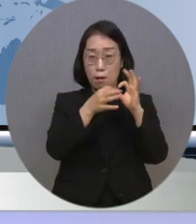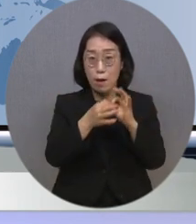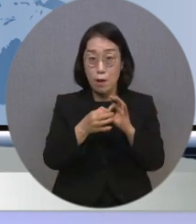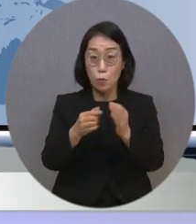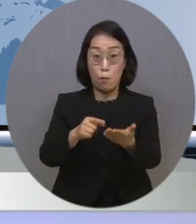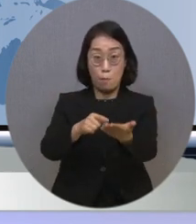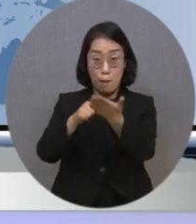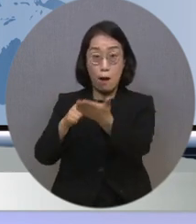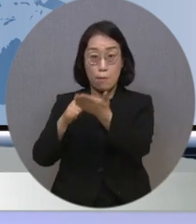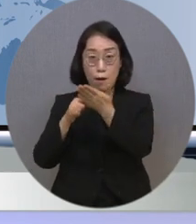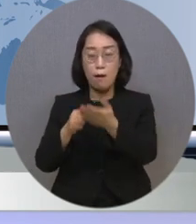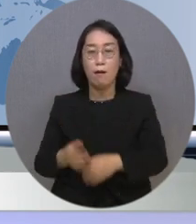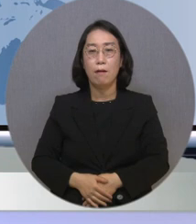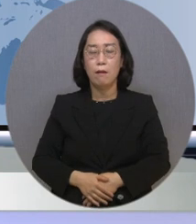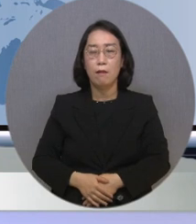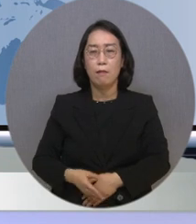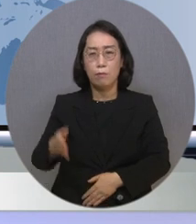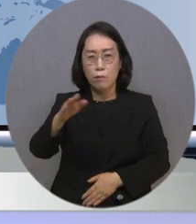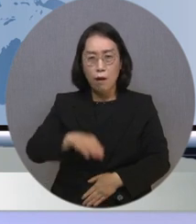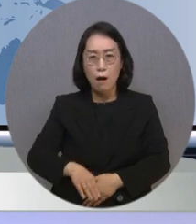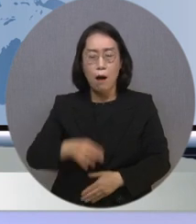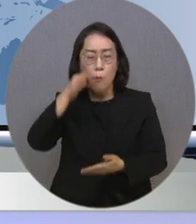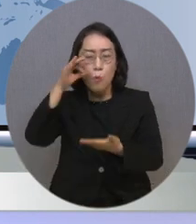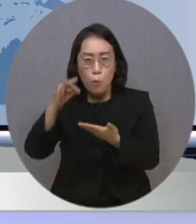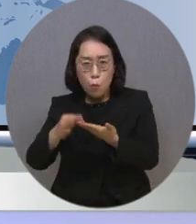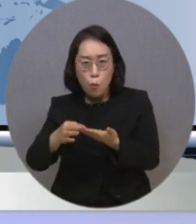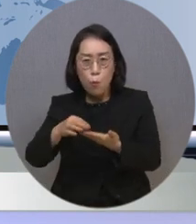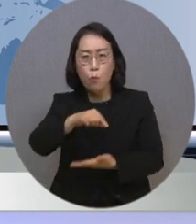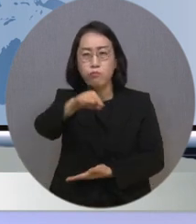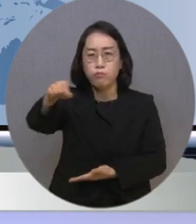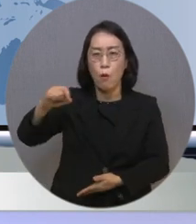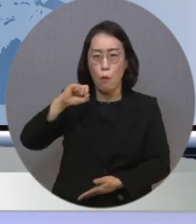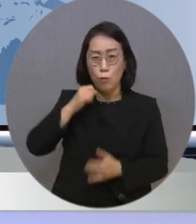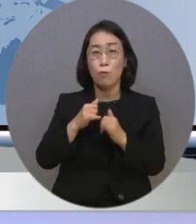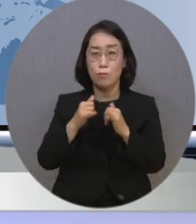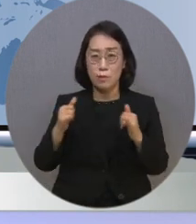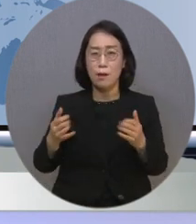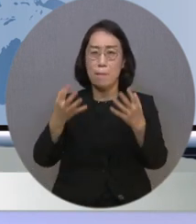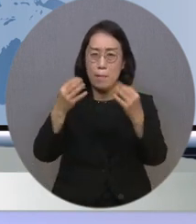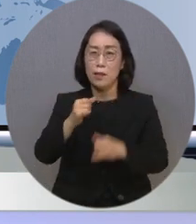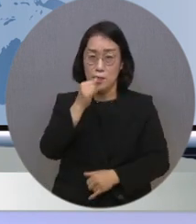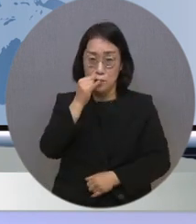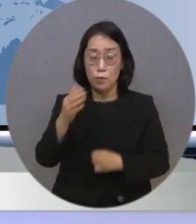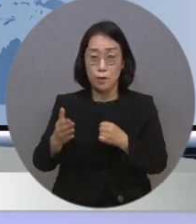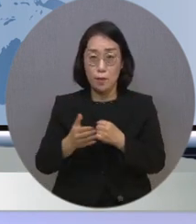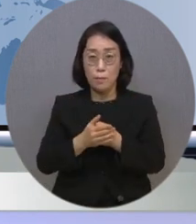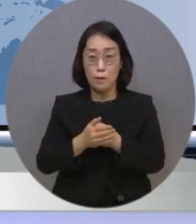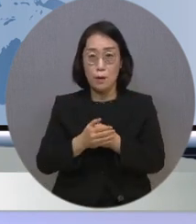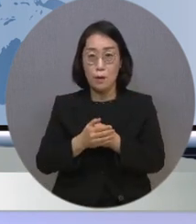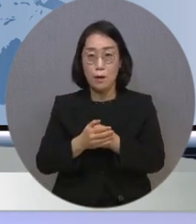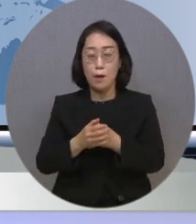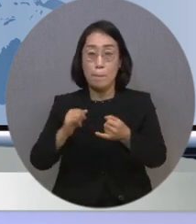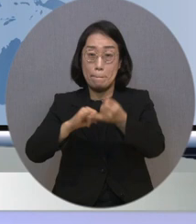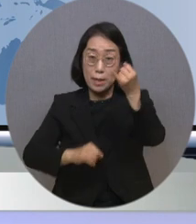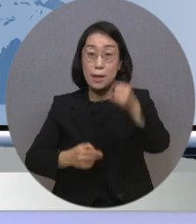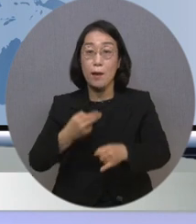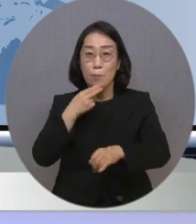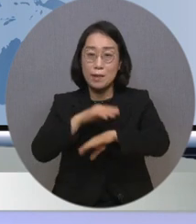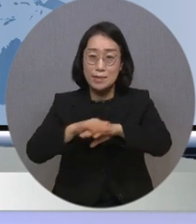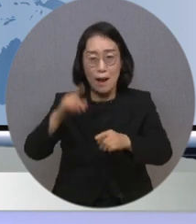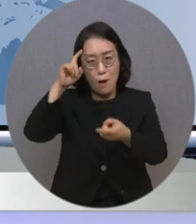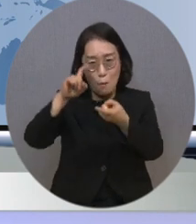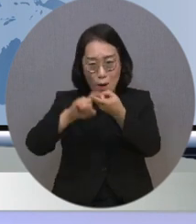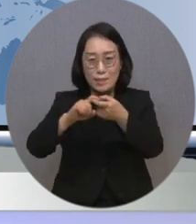있는데요 아직까지 제도권 밖의 사각지대가 남아있는만큼 약속이 실현될 수 있도록 모두의 관심이